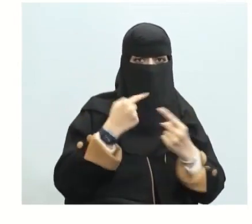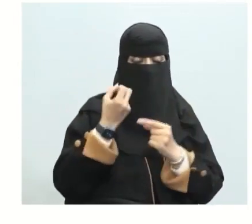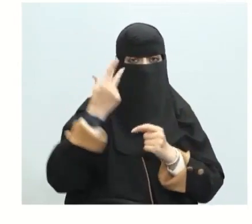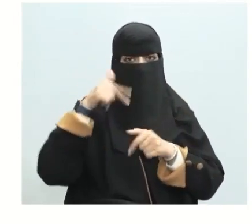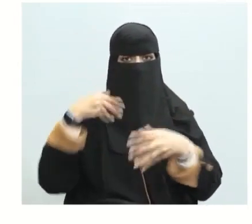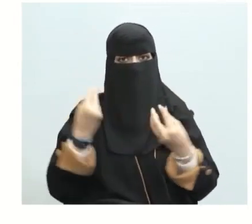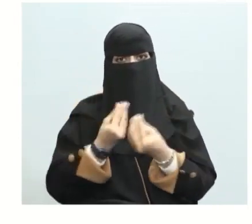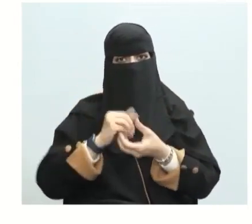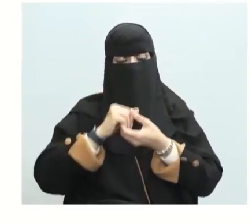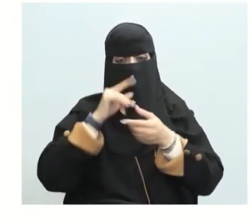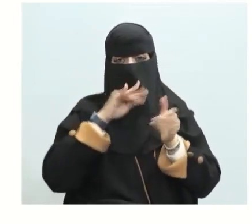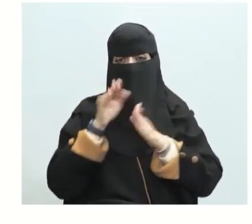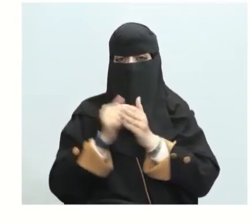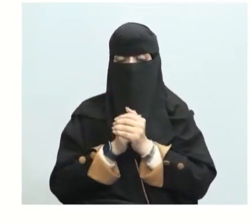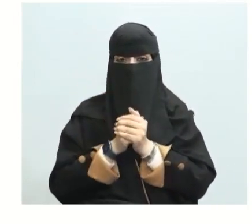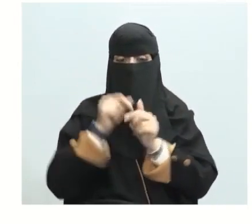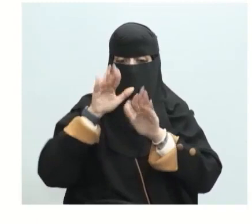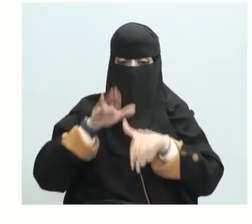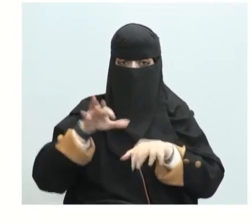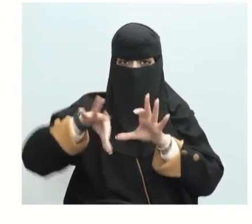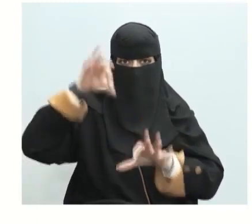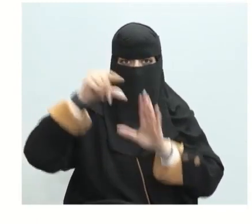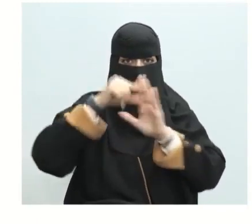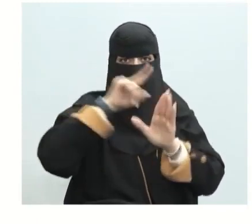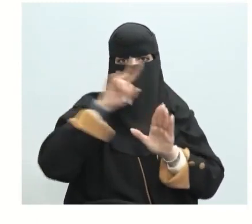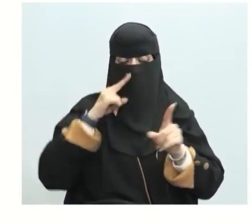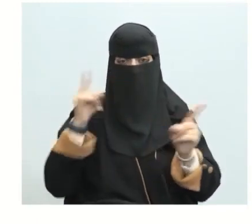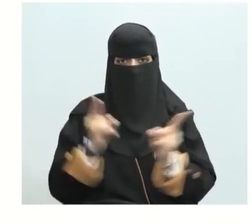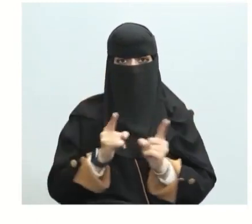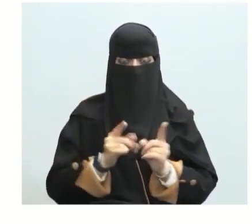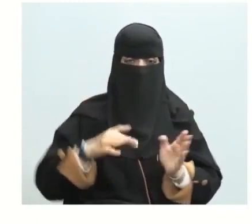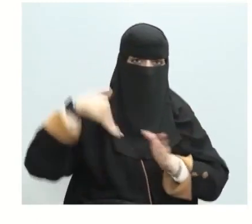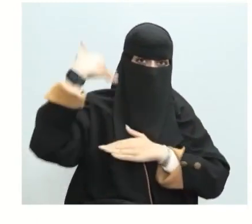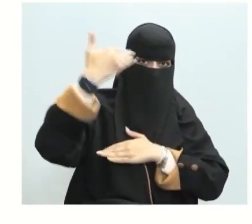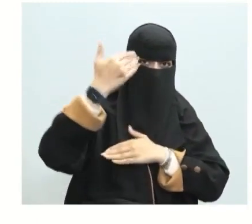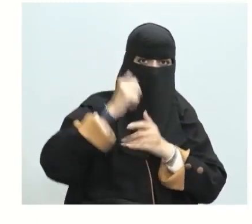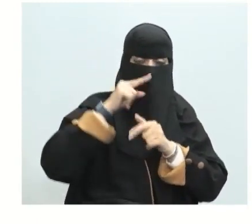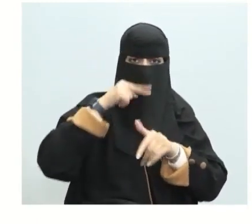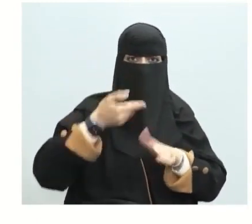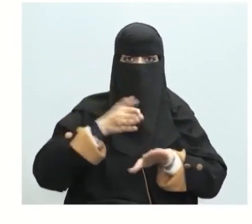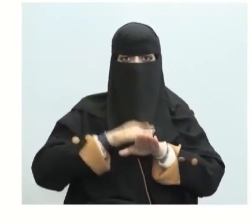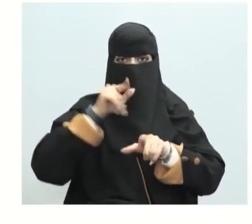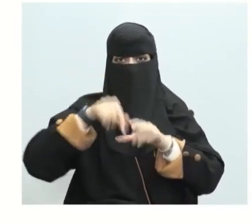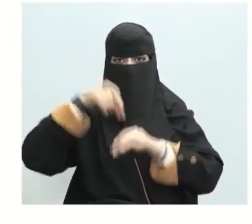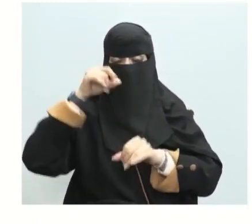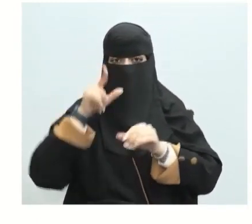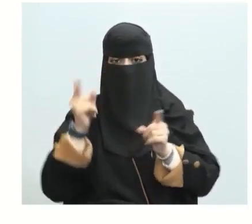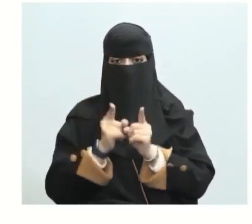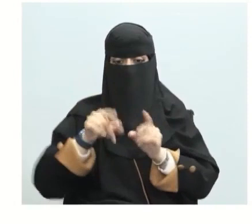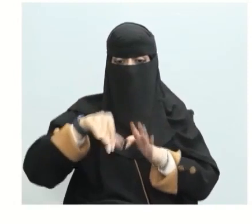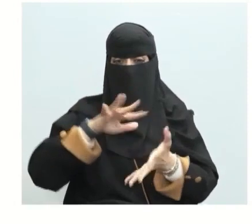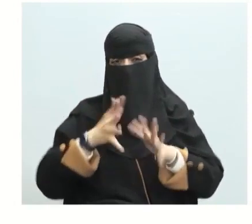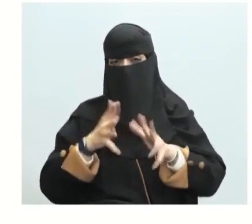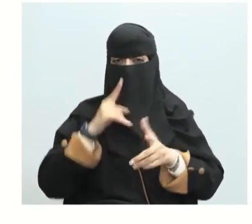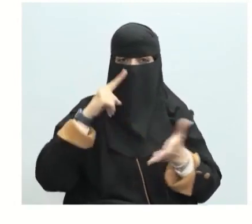زملائك اذا هنا في اختيار الموضوع عندما يكون موضوعك محدد سلفا وعليك ان تختار موضوع لخطبتك يستحسن او